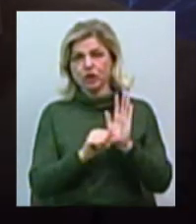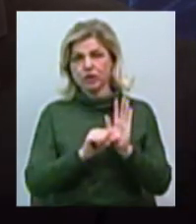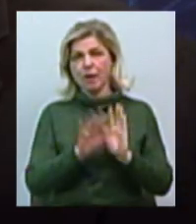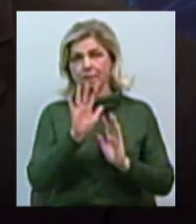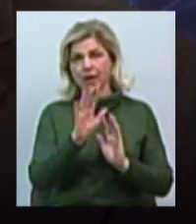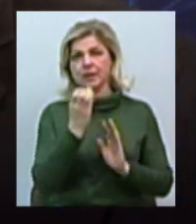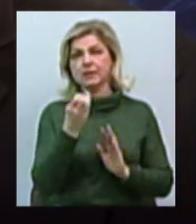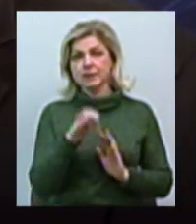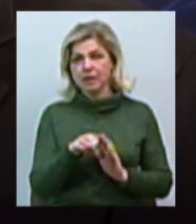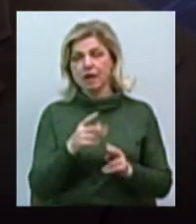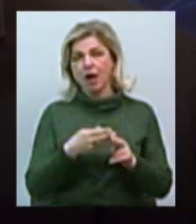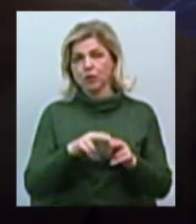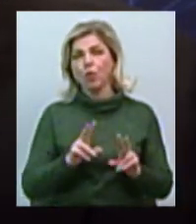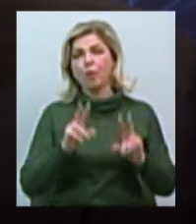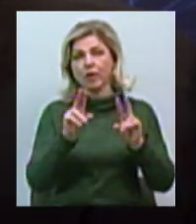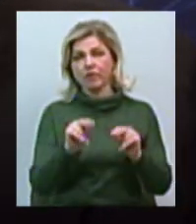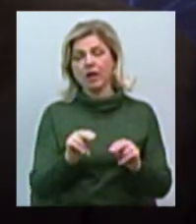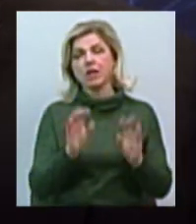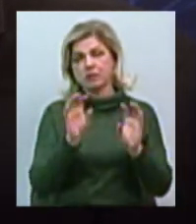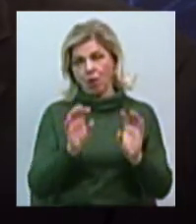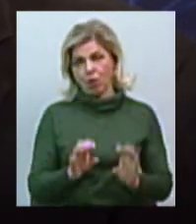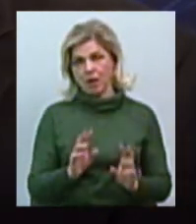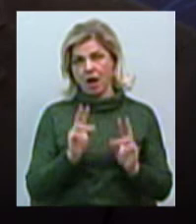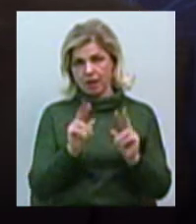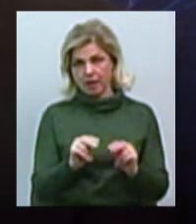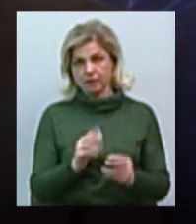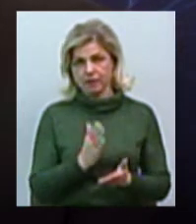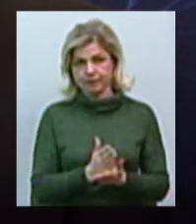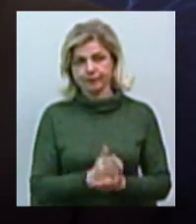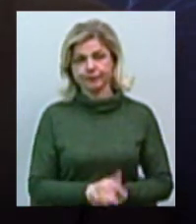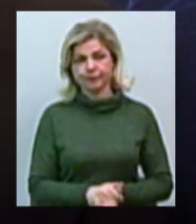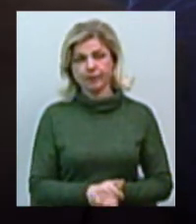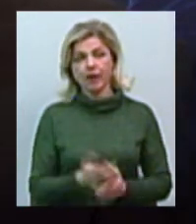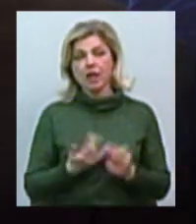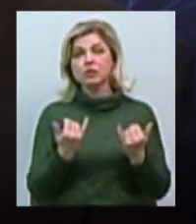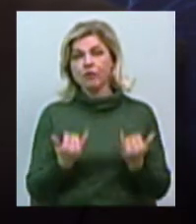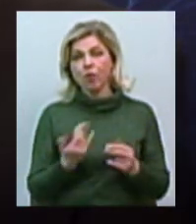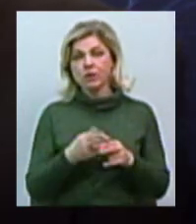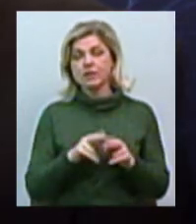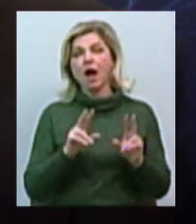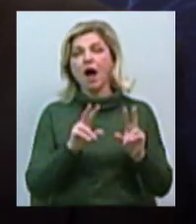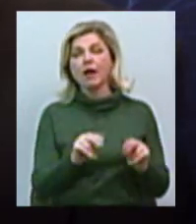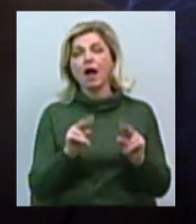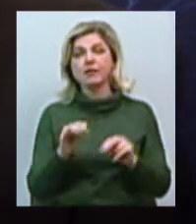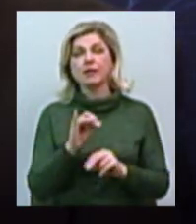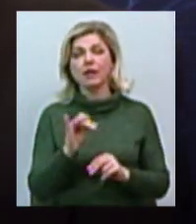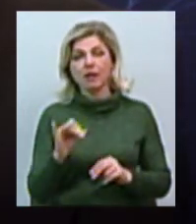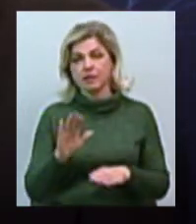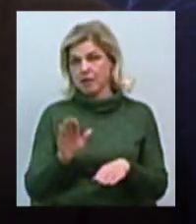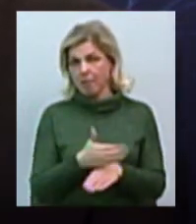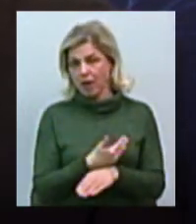статей, які забезпечують йому законодавчі гарантії. Сьогодні ці гарантії практично всі